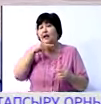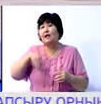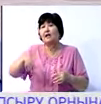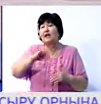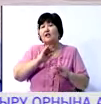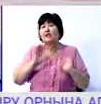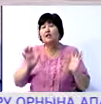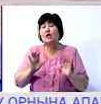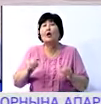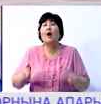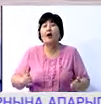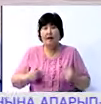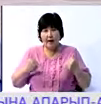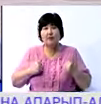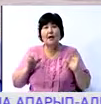етуге тырысамыз.